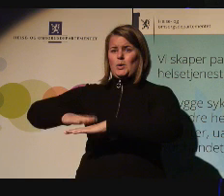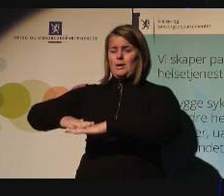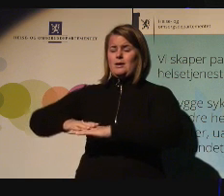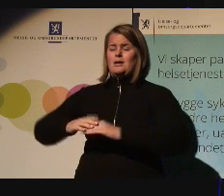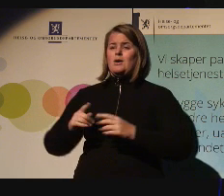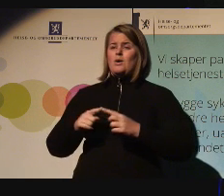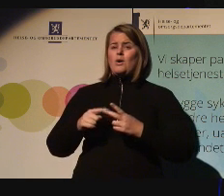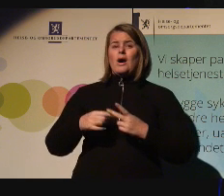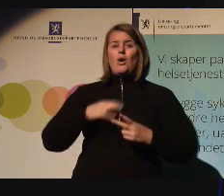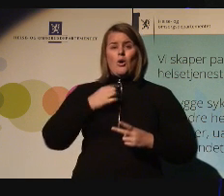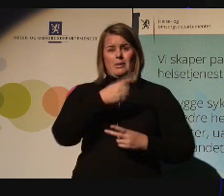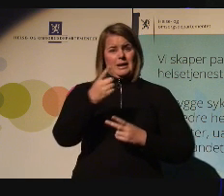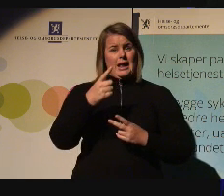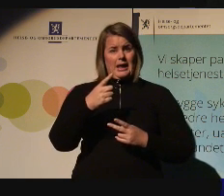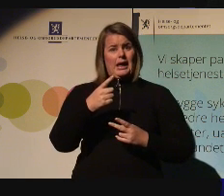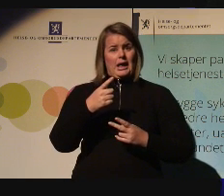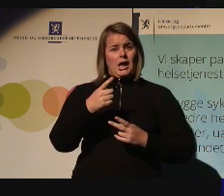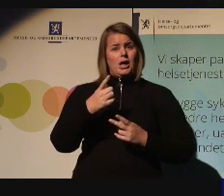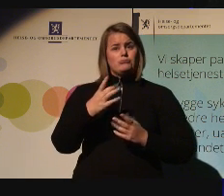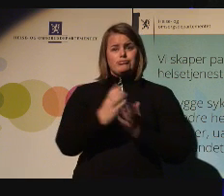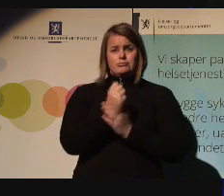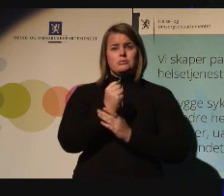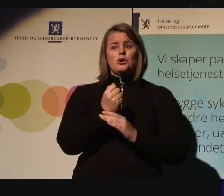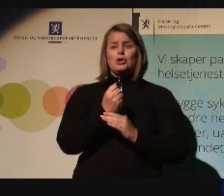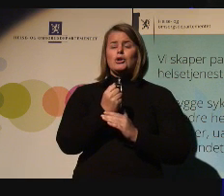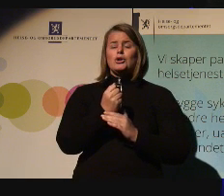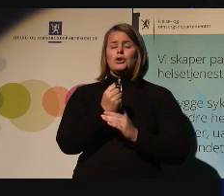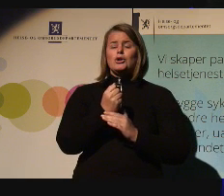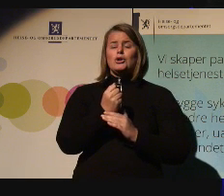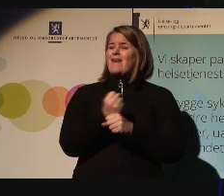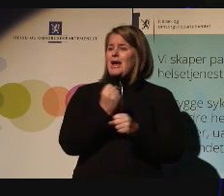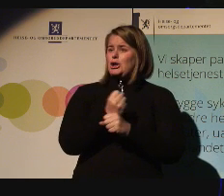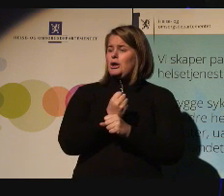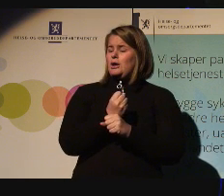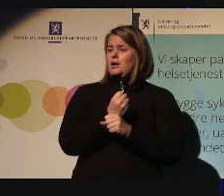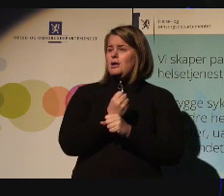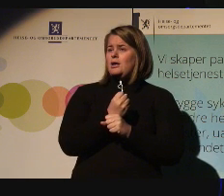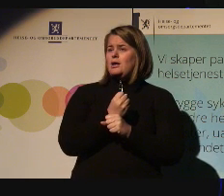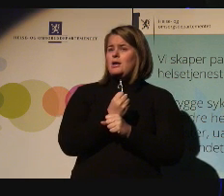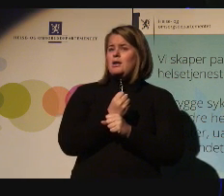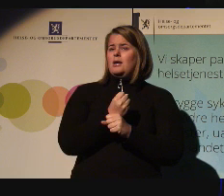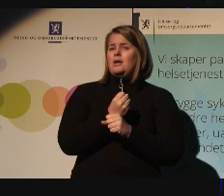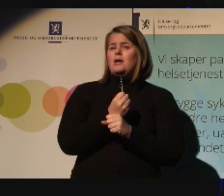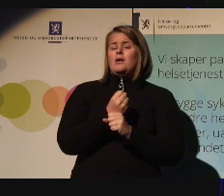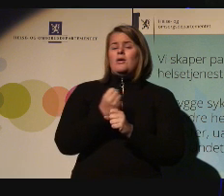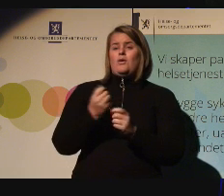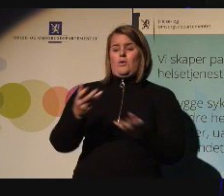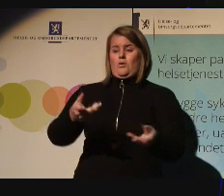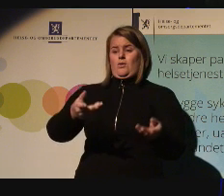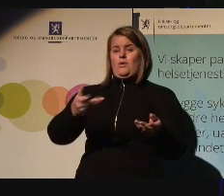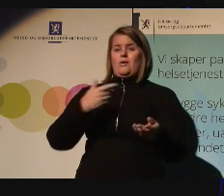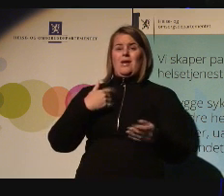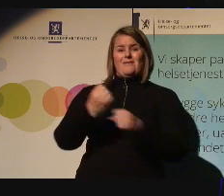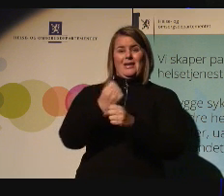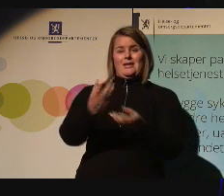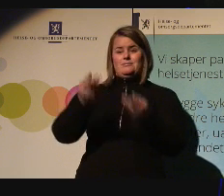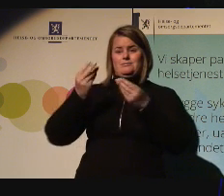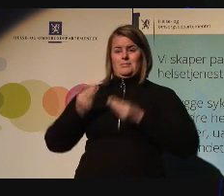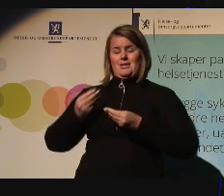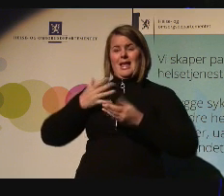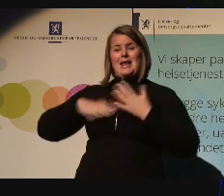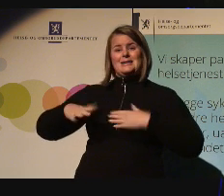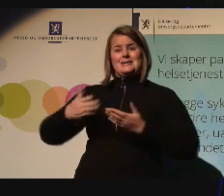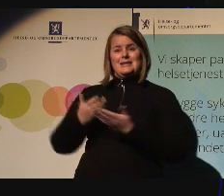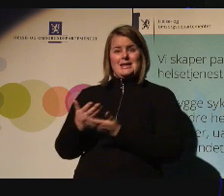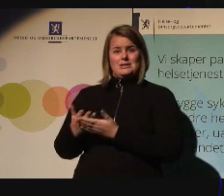med seg en del verktøy hjem til det vårt store verksted, som helsetjenesten, som